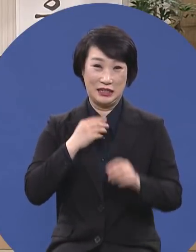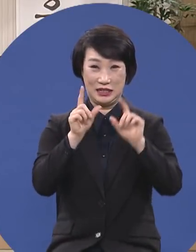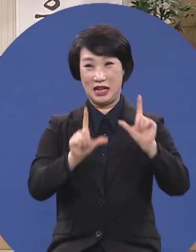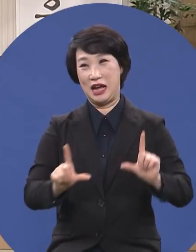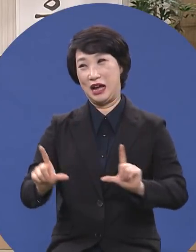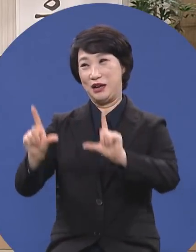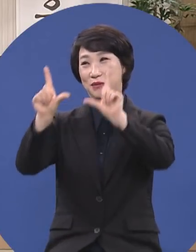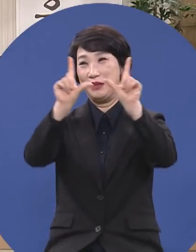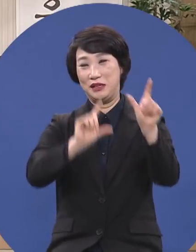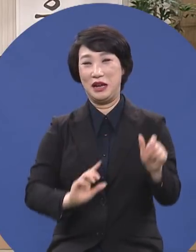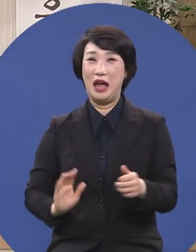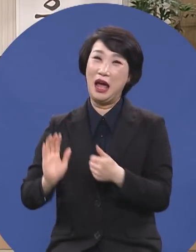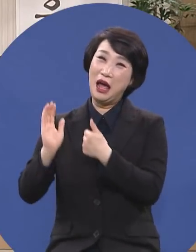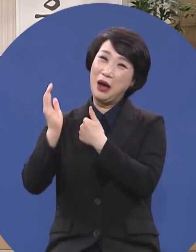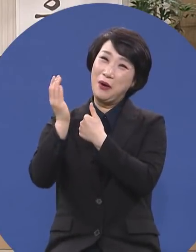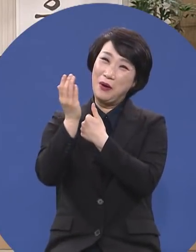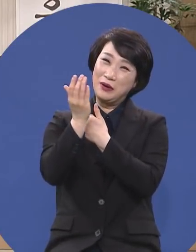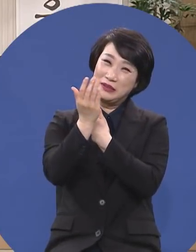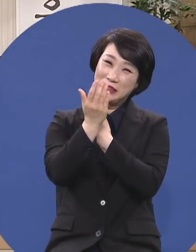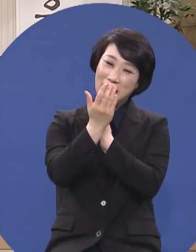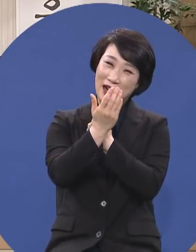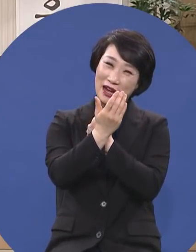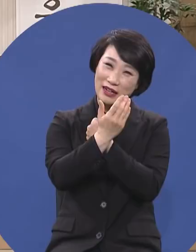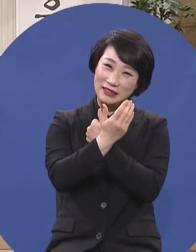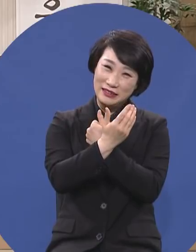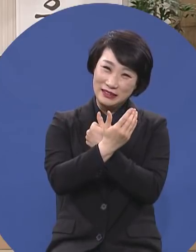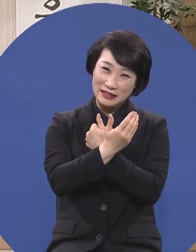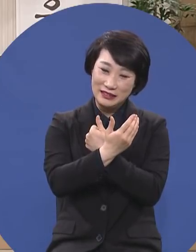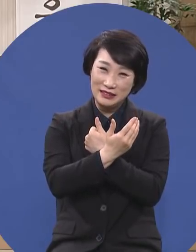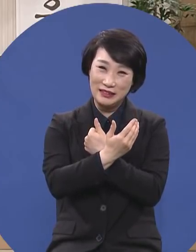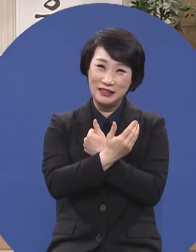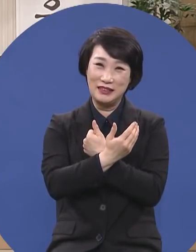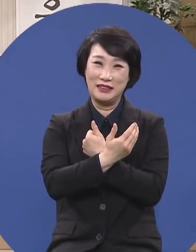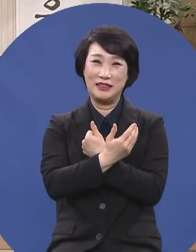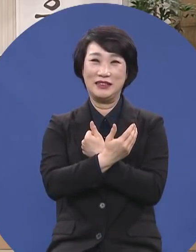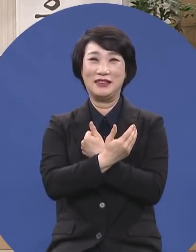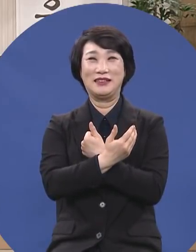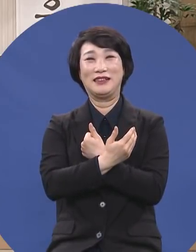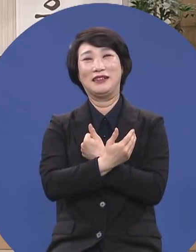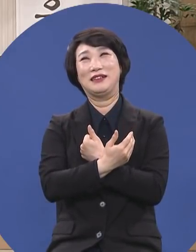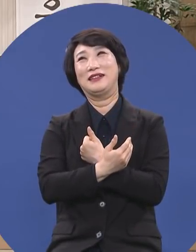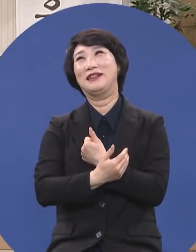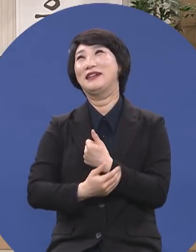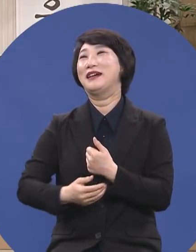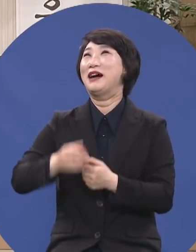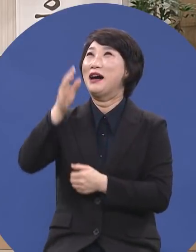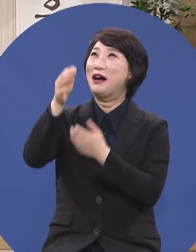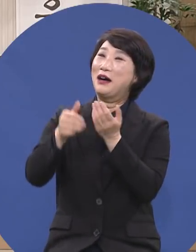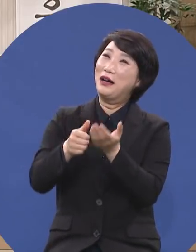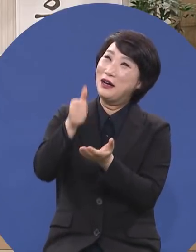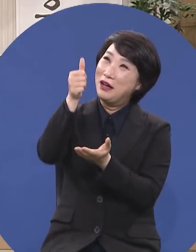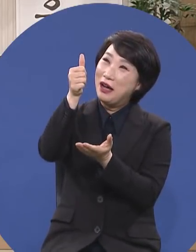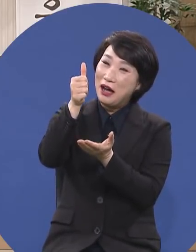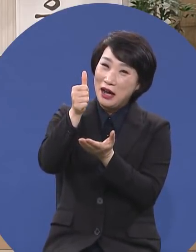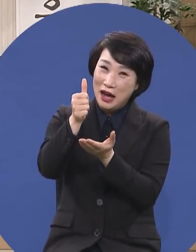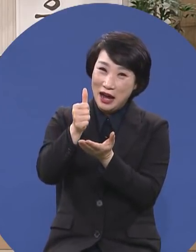내 삶을 내못 사는